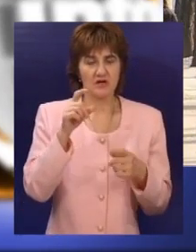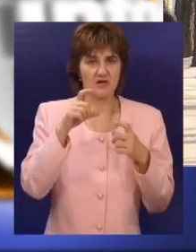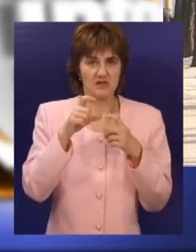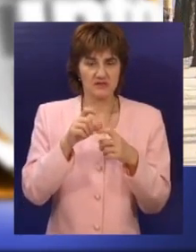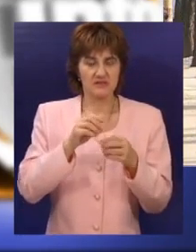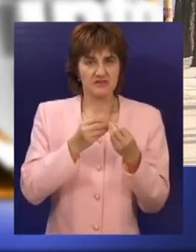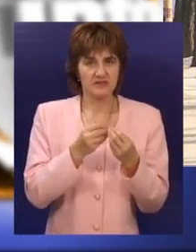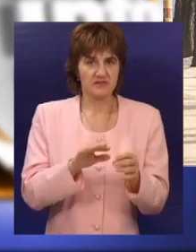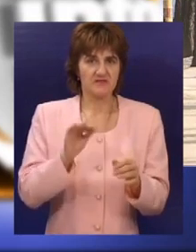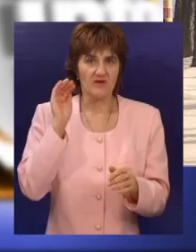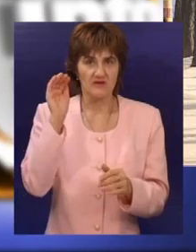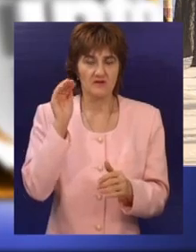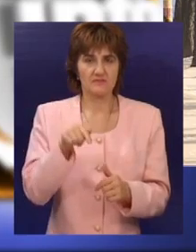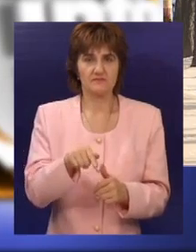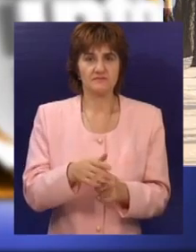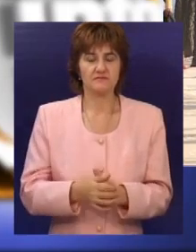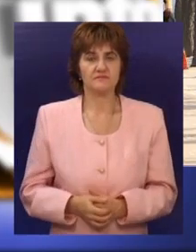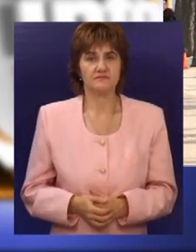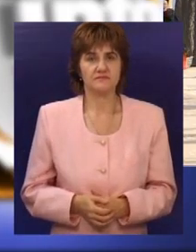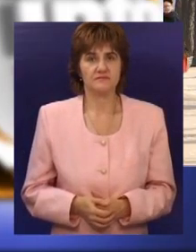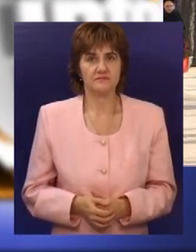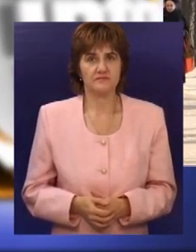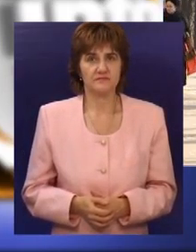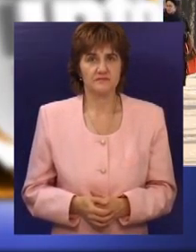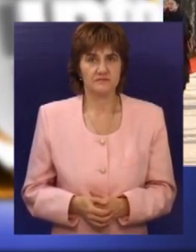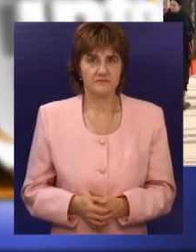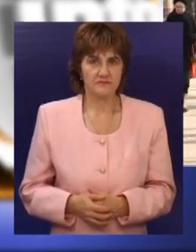www.meetinginsubotica.rs sa svim potrebnim podacima.